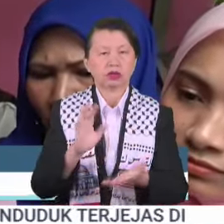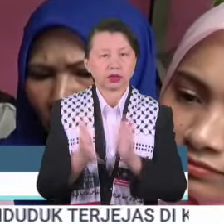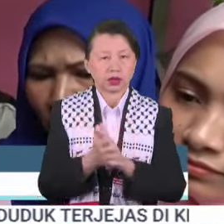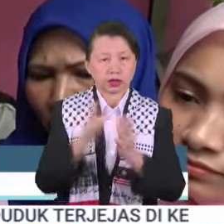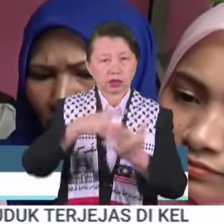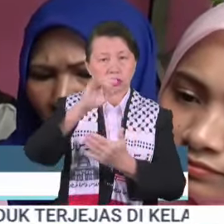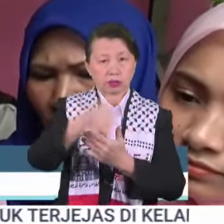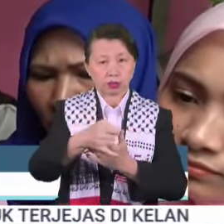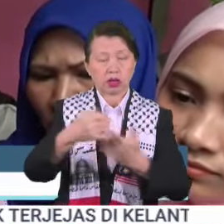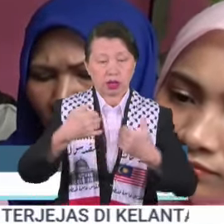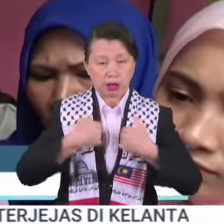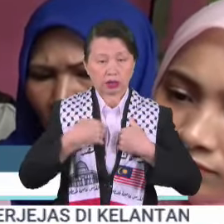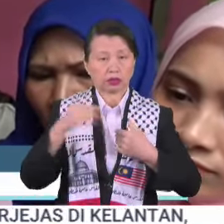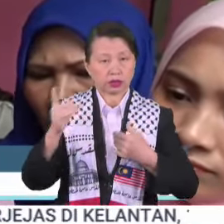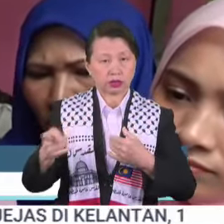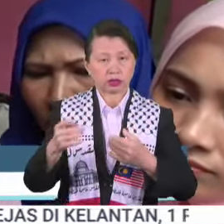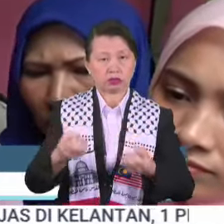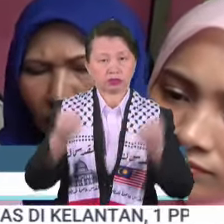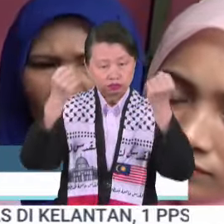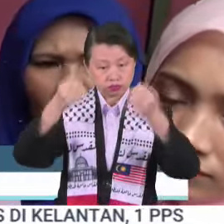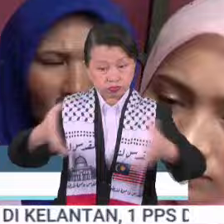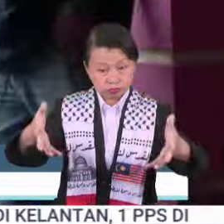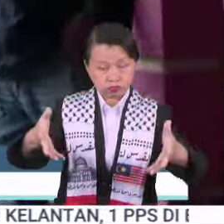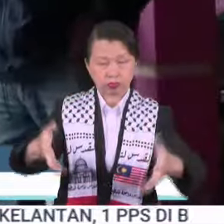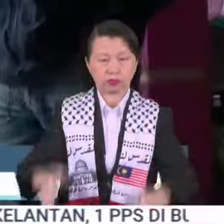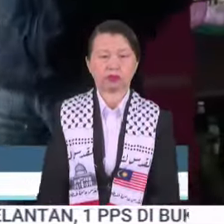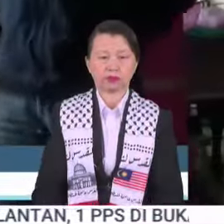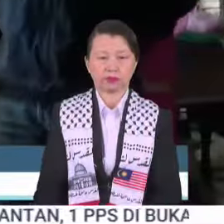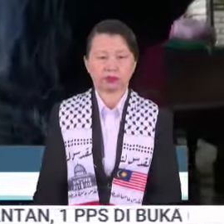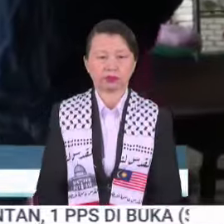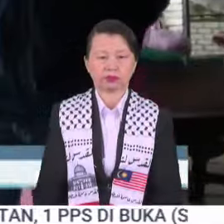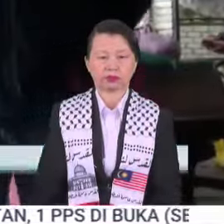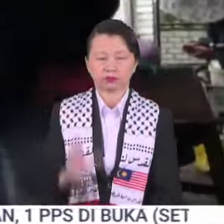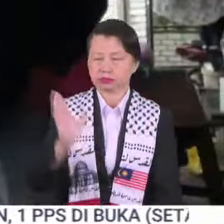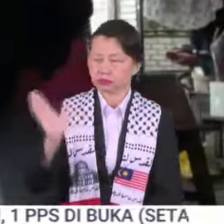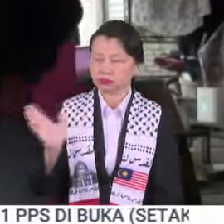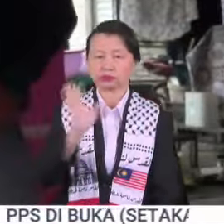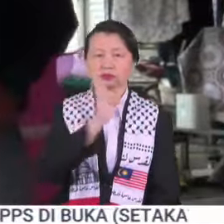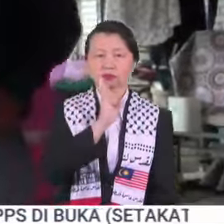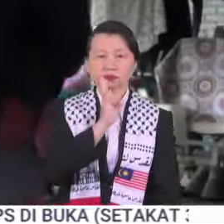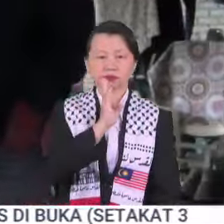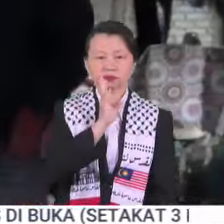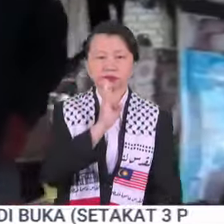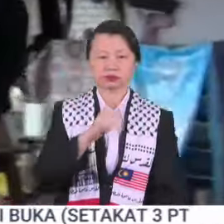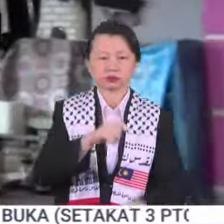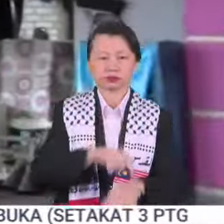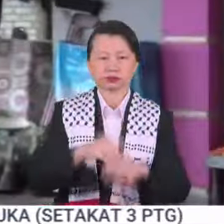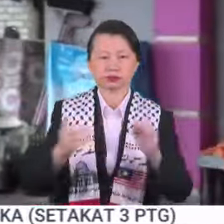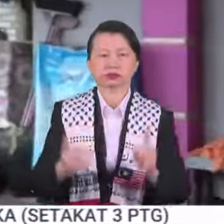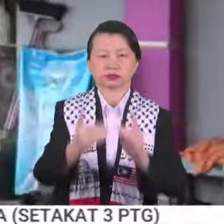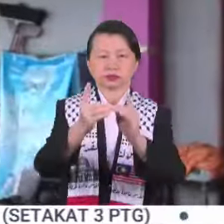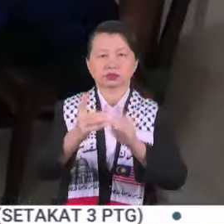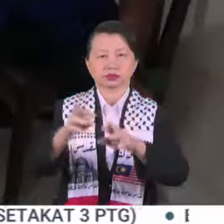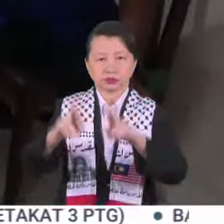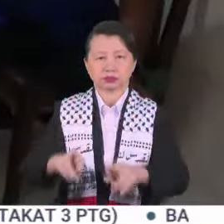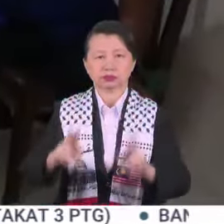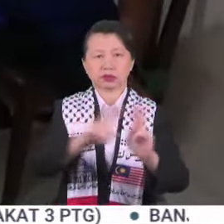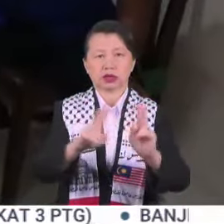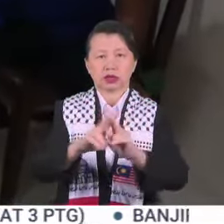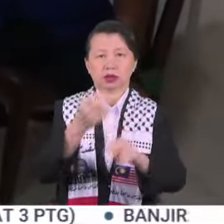projek datang tu ada ada dia punya limpahan Beliau berkata demikian ketika sesi bertemu pengundi di